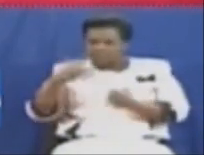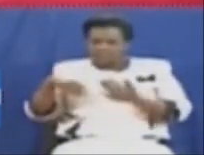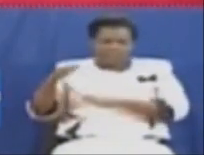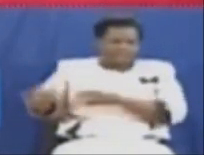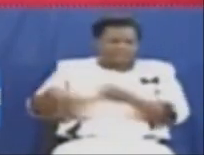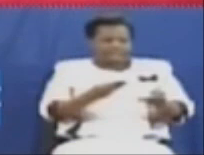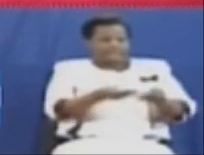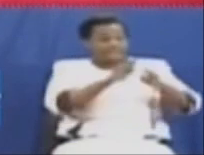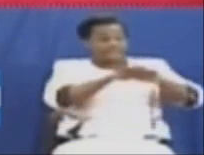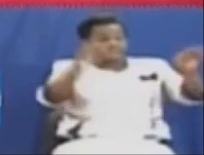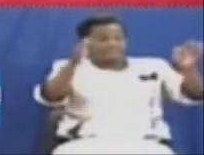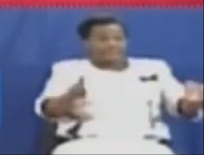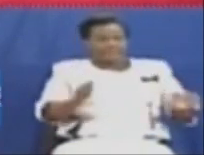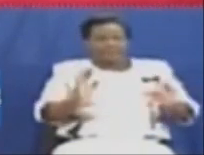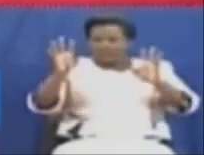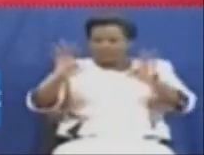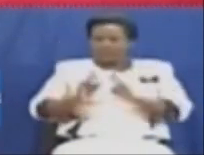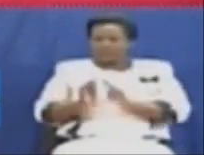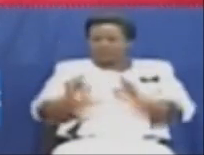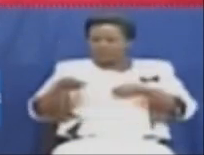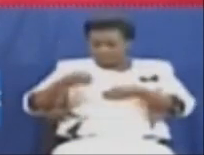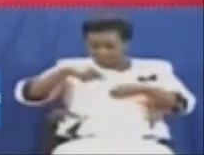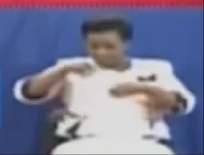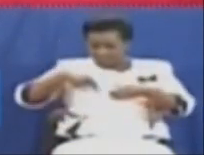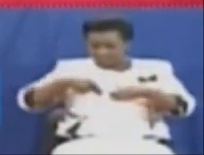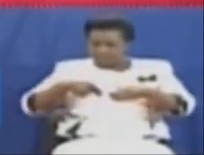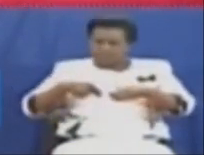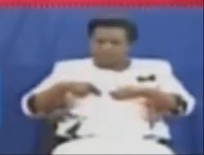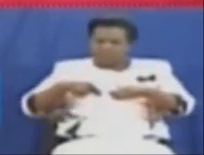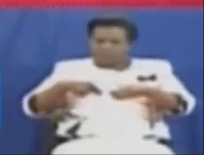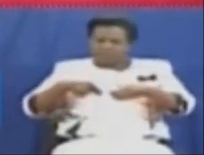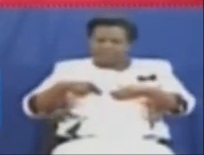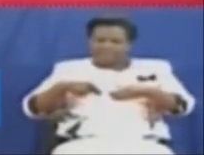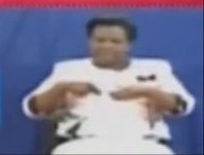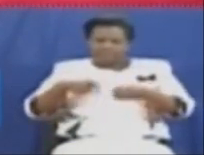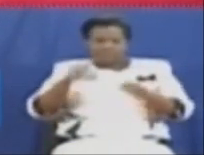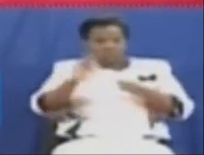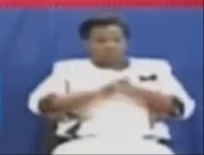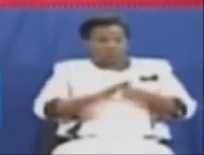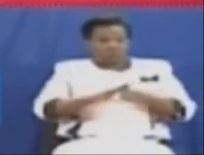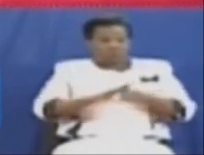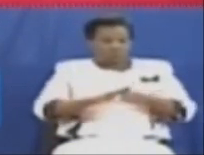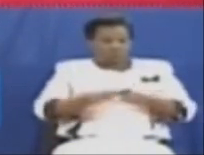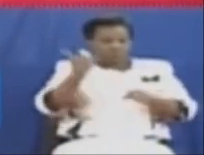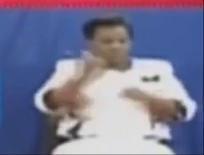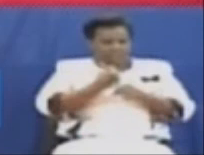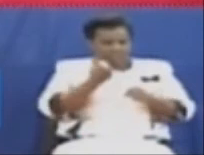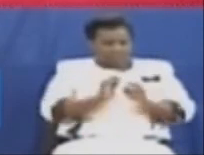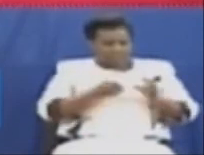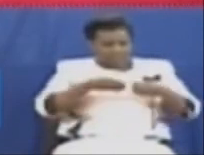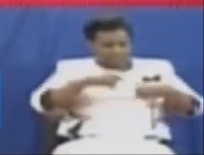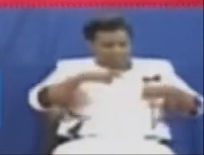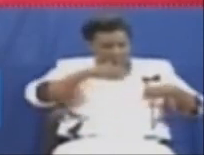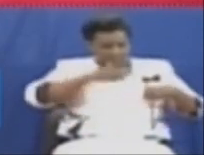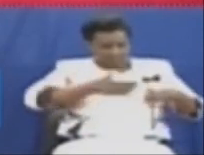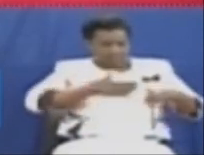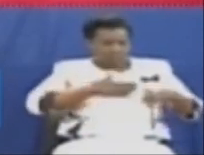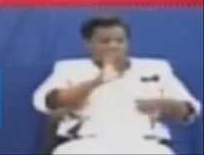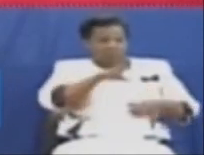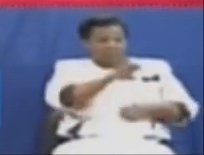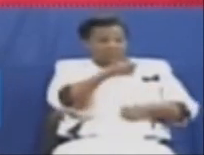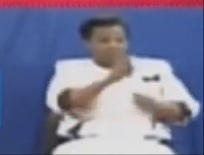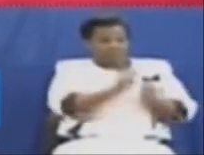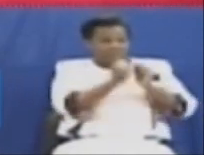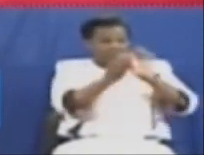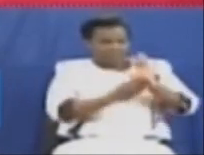mezani taarifa ya kamati ya kudumu ya bunge ya masuala ya ukimwi kuhusu shughuli za kamati kwa mwaka 2019.